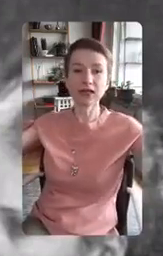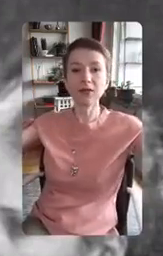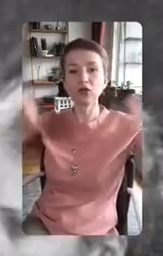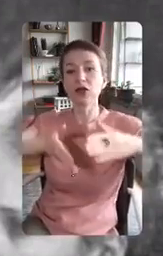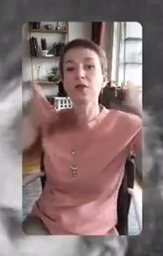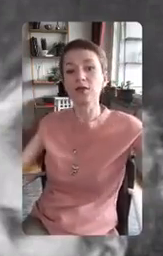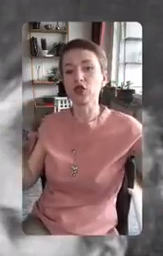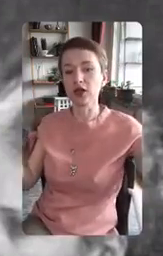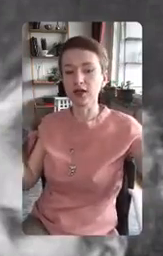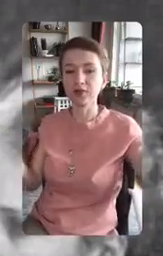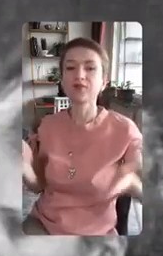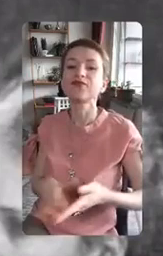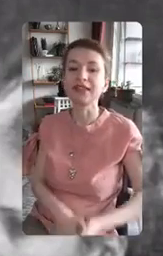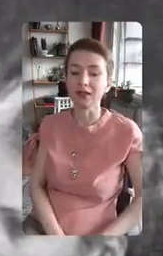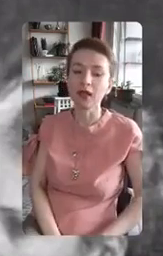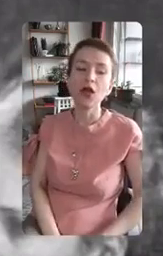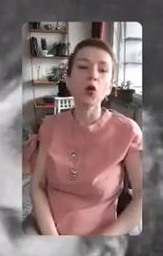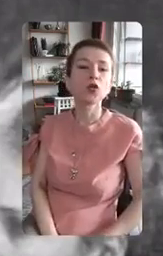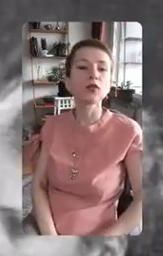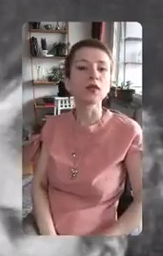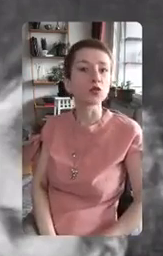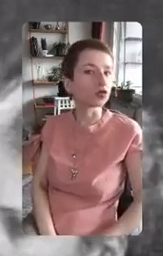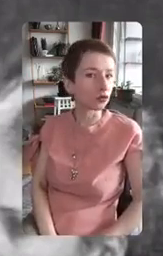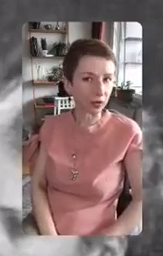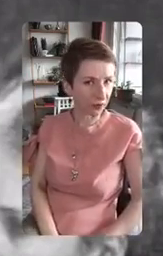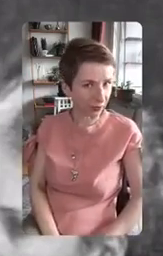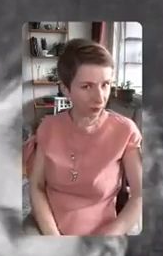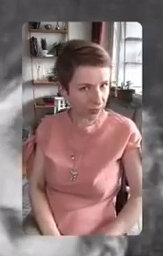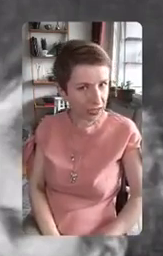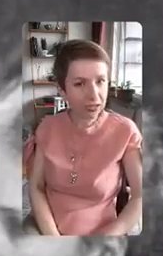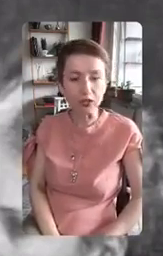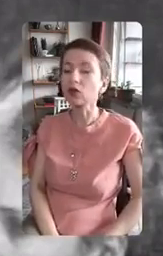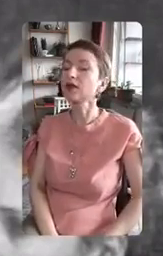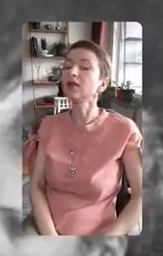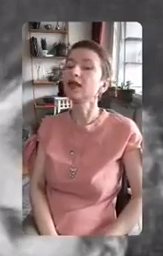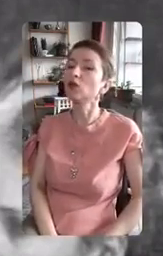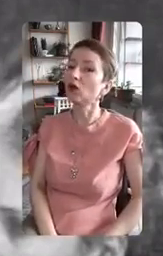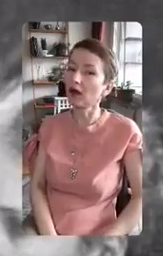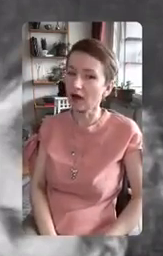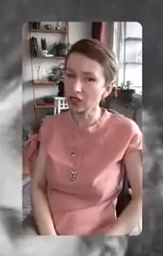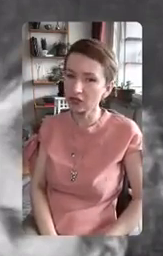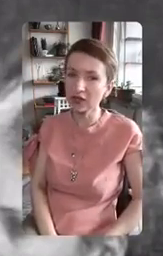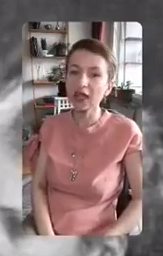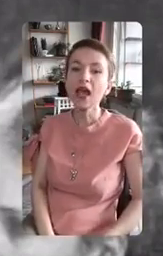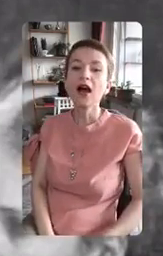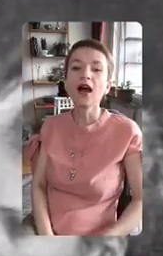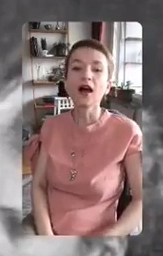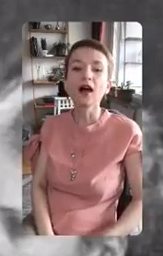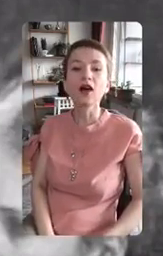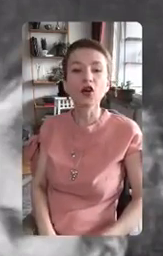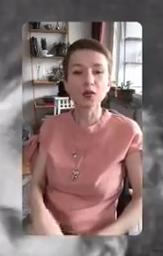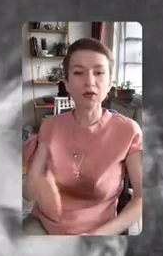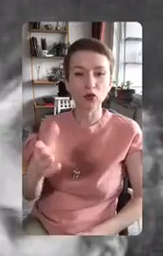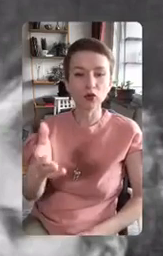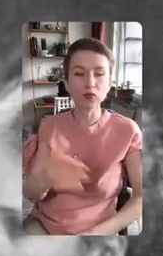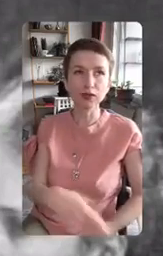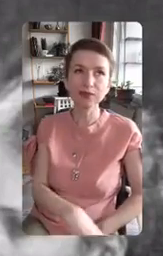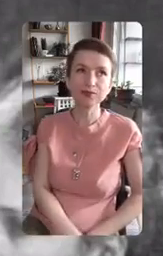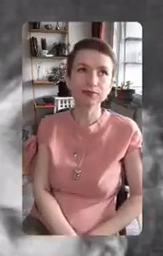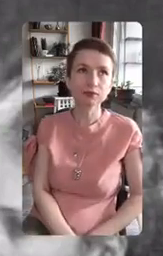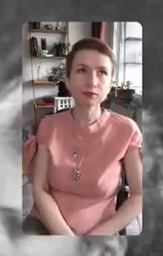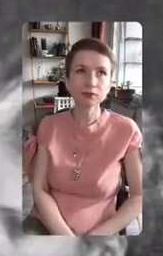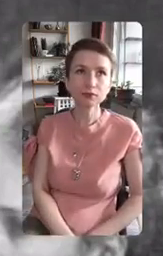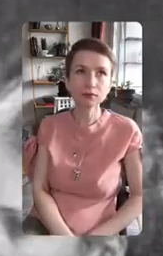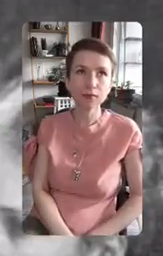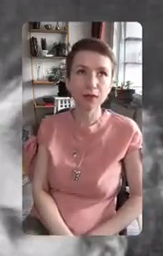меня позвали замуж, я побежала». Нет. У них была очень долгая переписка, долгие периоды ухаживаний. Кроме того, он